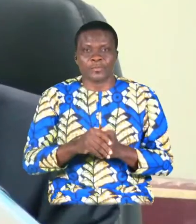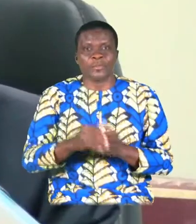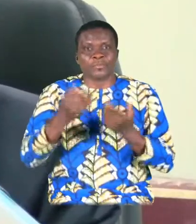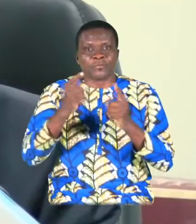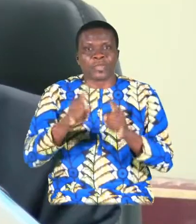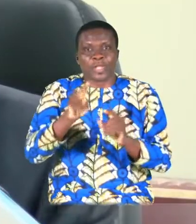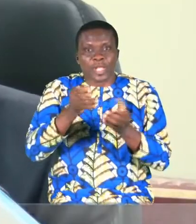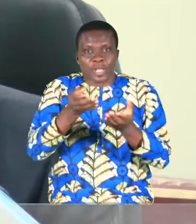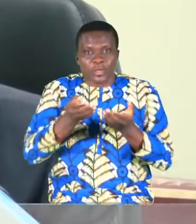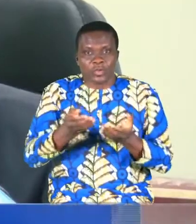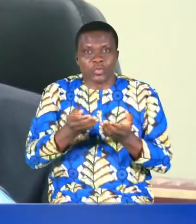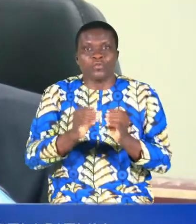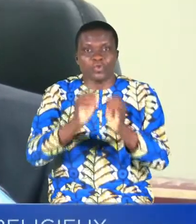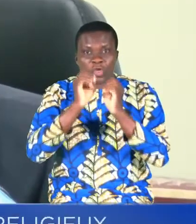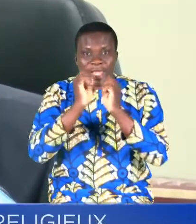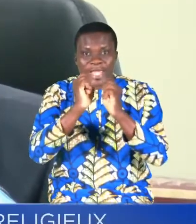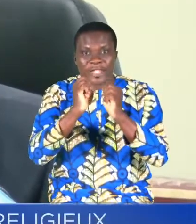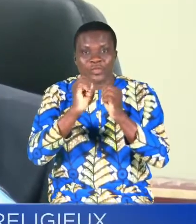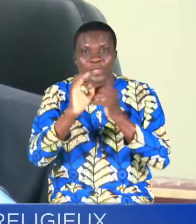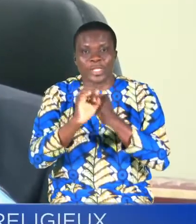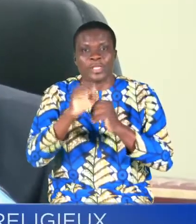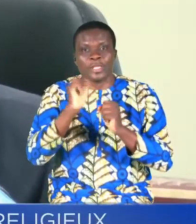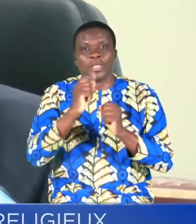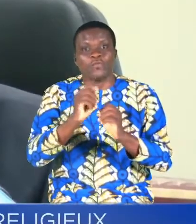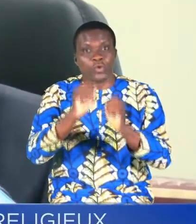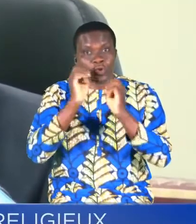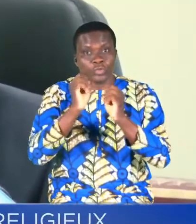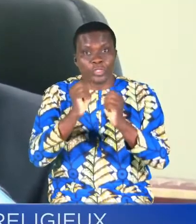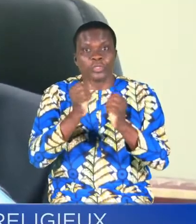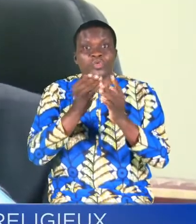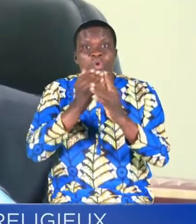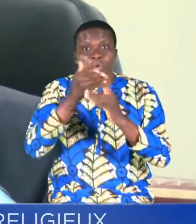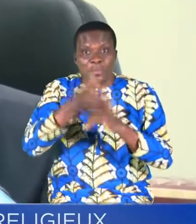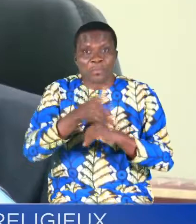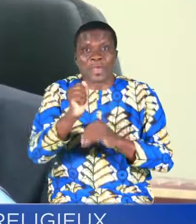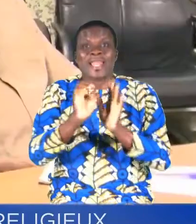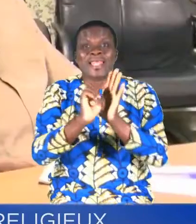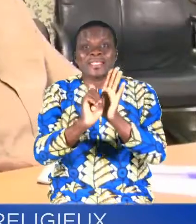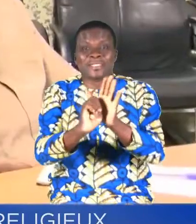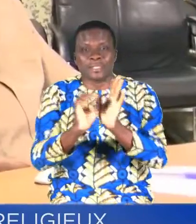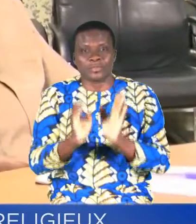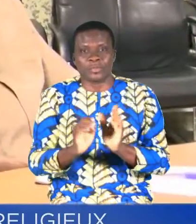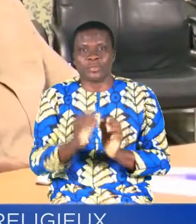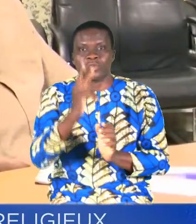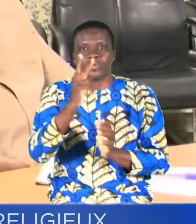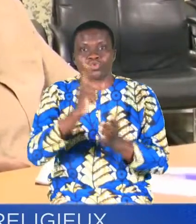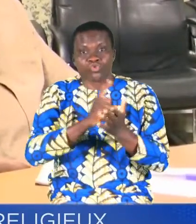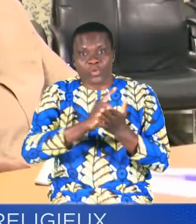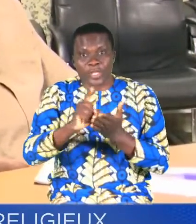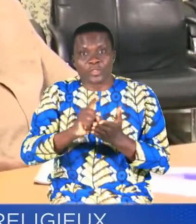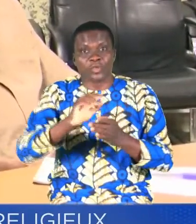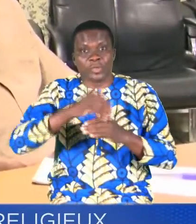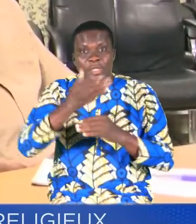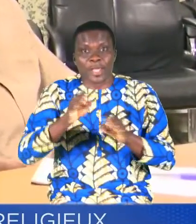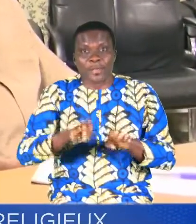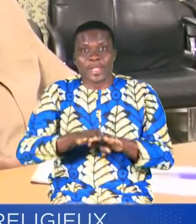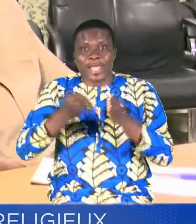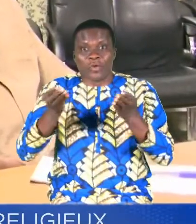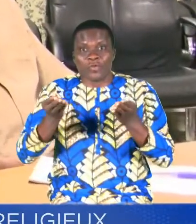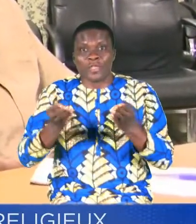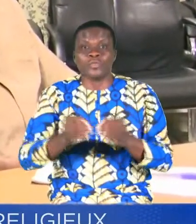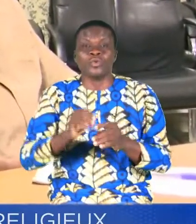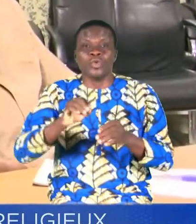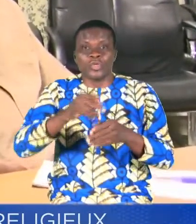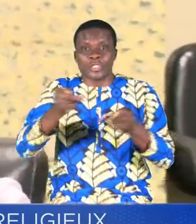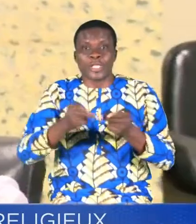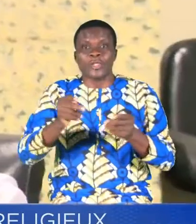Lorsque nous voulons éduquer, il faut que nous éduquions par l'exemple. 3 semaines environ après la réouverture des lieux de